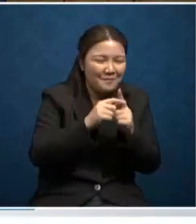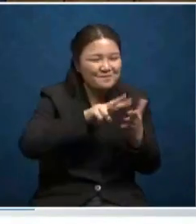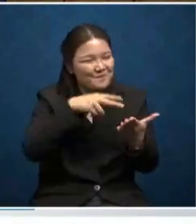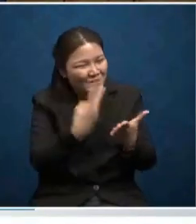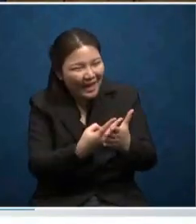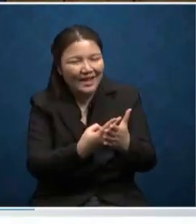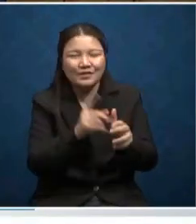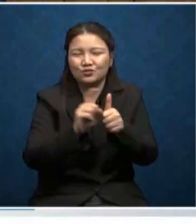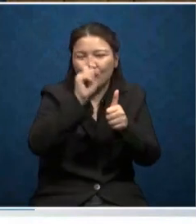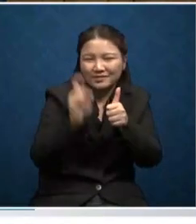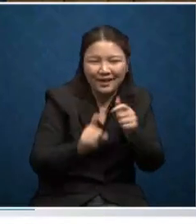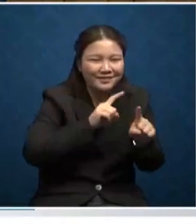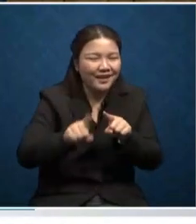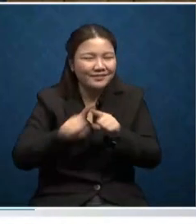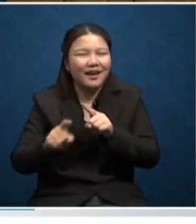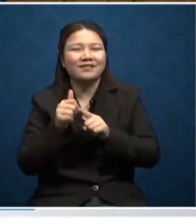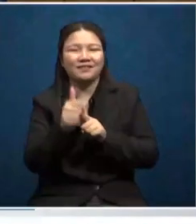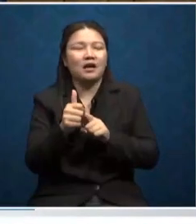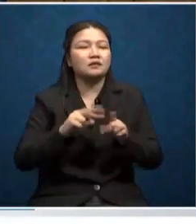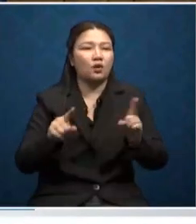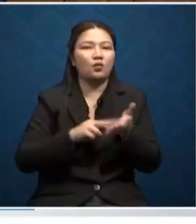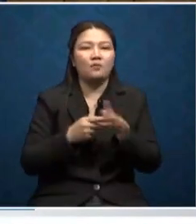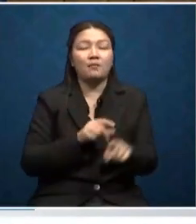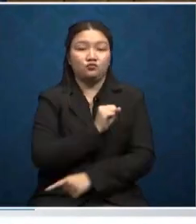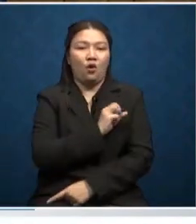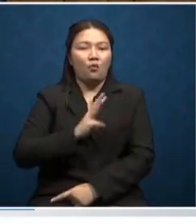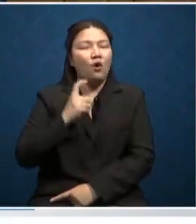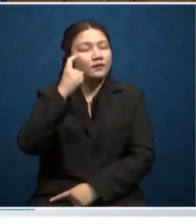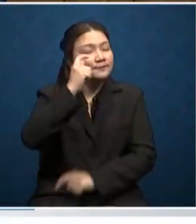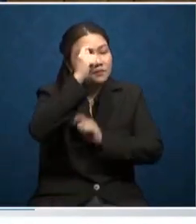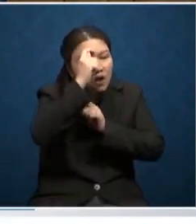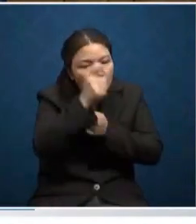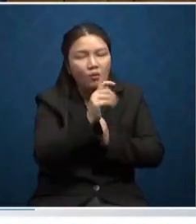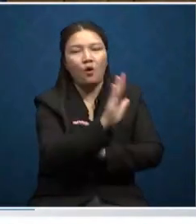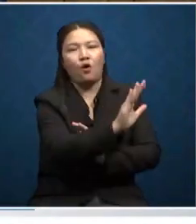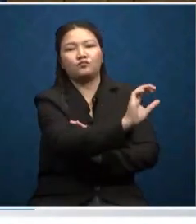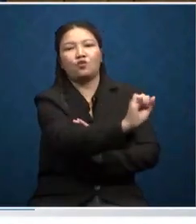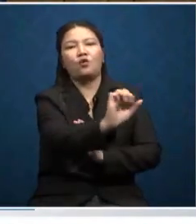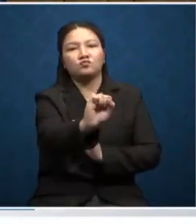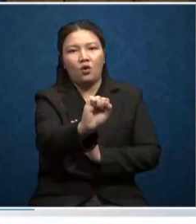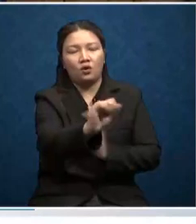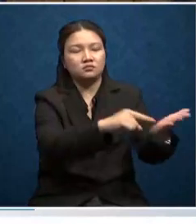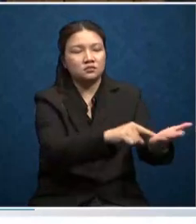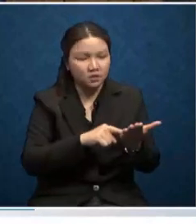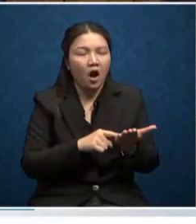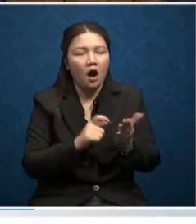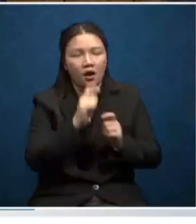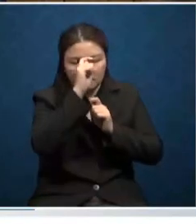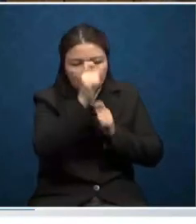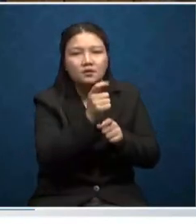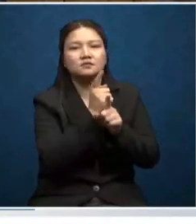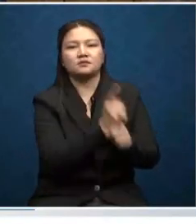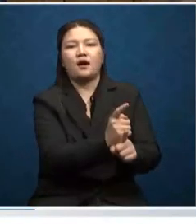จริงแต่ส่วนใหญ่วุฒิสภาก็จะเคารพร่างที่มาจากสภาผู้แทนราษฎรโดยเฉพาะอย่าง